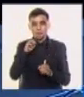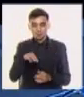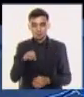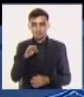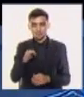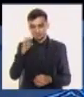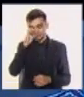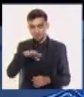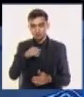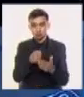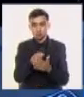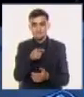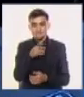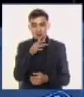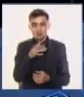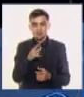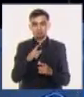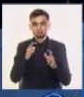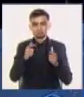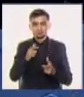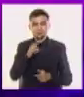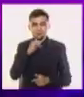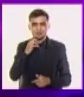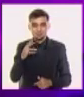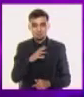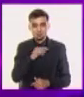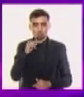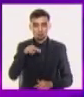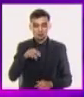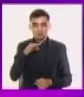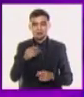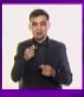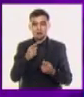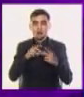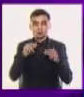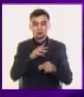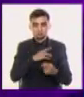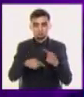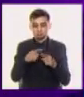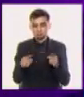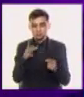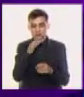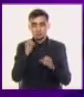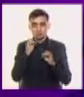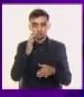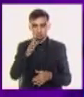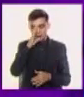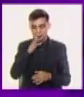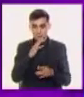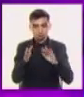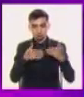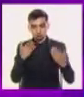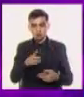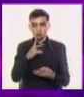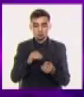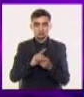только в стране за день до этого объявили карантин. Деньги пообещали вернуть в самые кратчайшие сроки, но спустя 5 месяцев